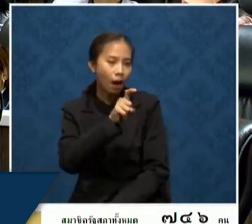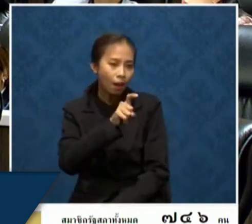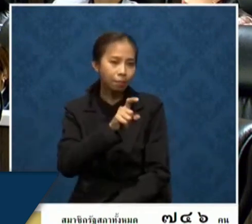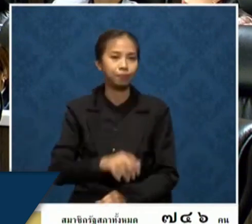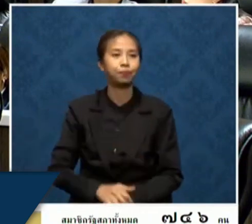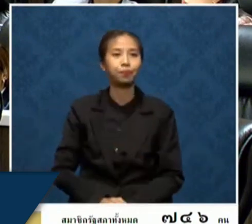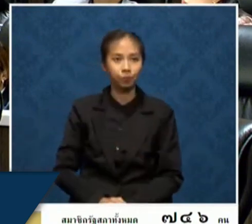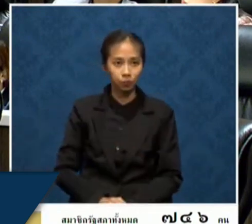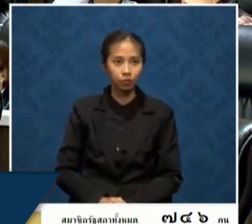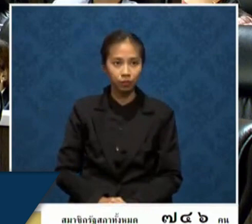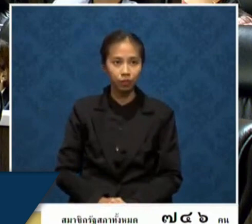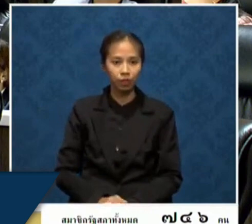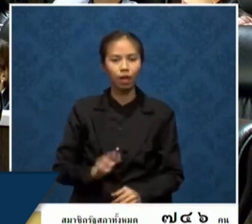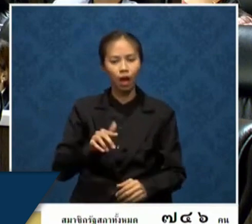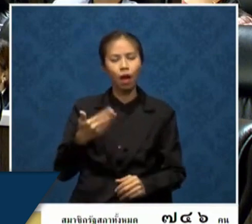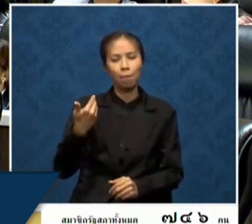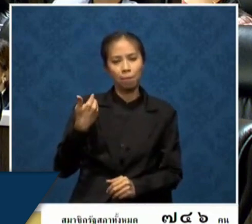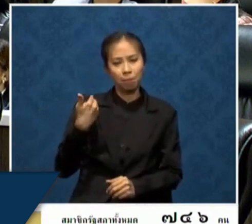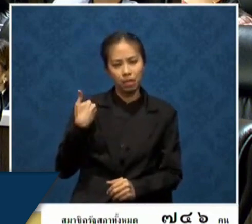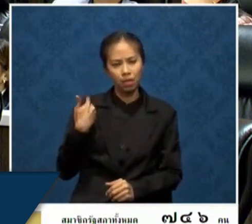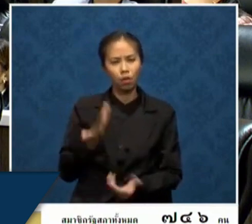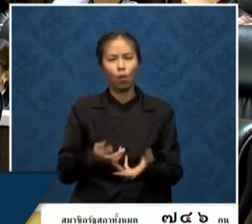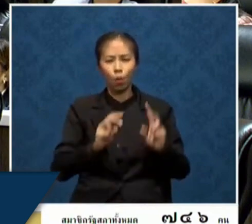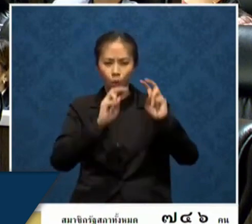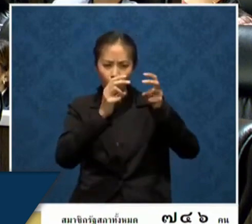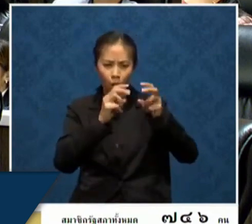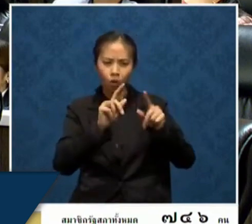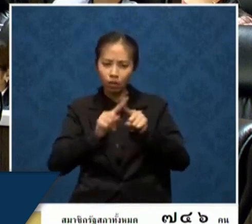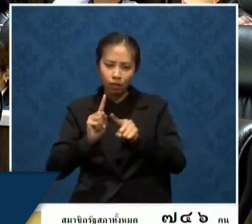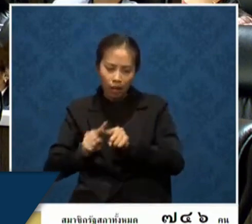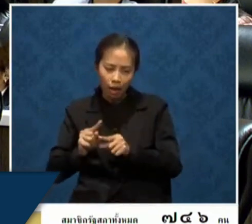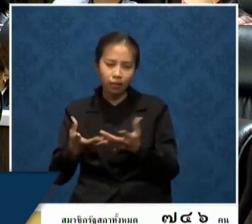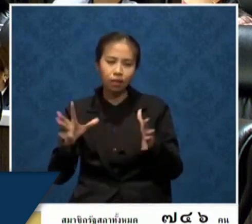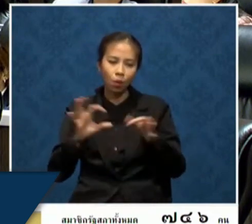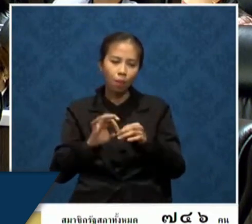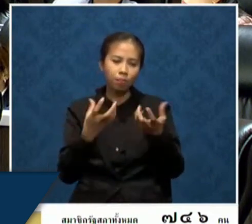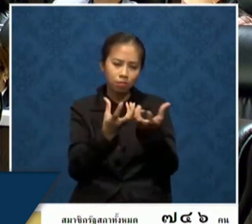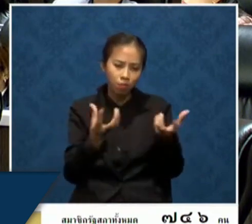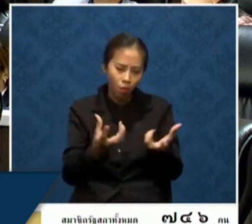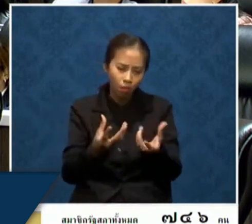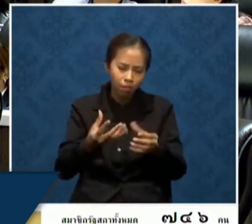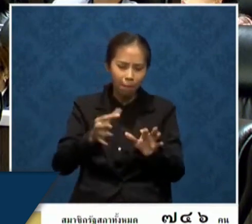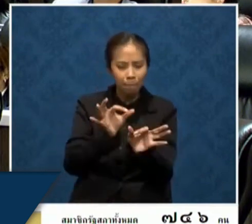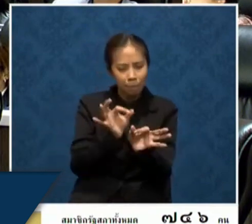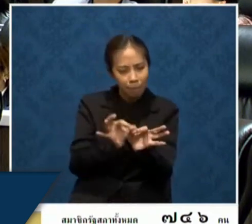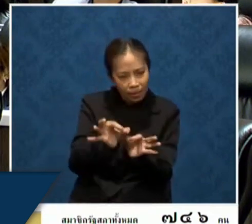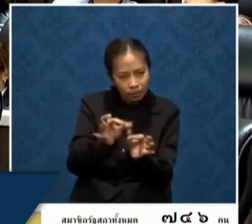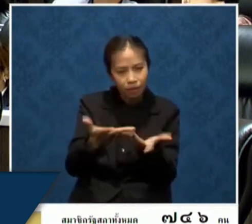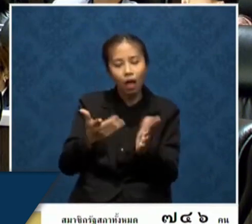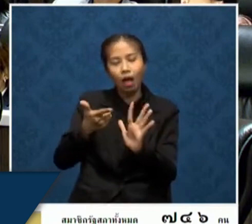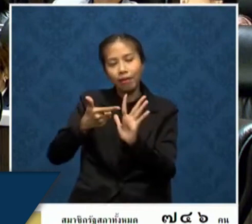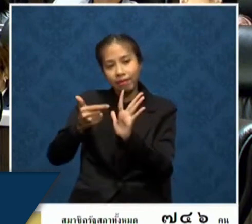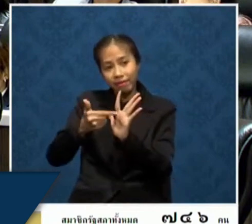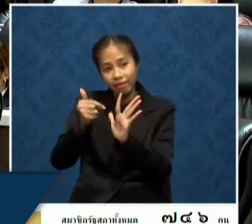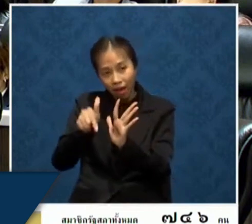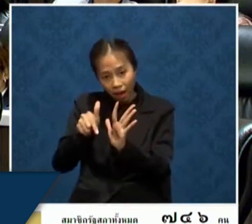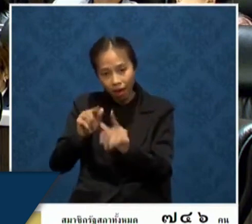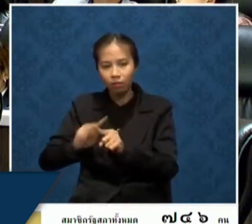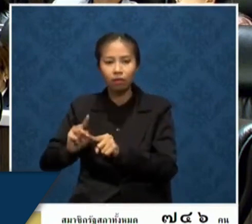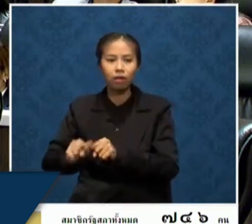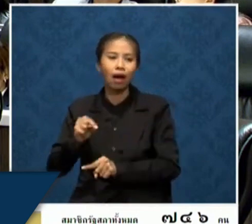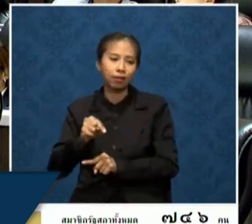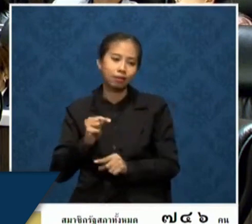ไรต่อหลายประเด็นที่เขากังวลเช่นเรื่องเมล็ดพันธุ์พืชหรือการเข้าถึงยาซึ่งเป็นประเด็นที่อ